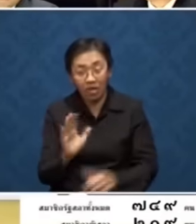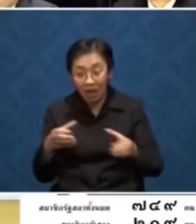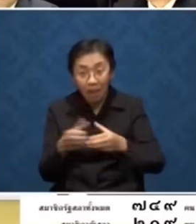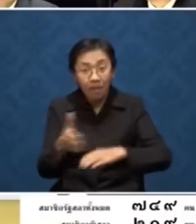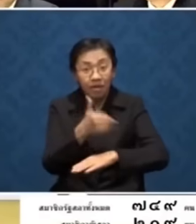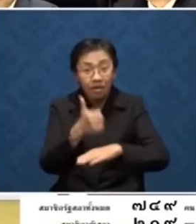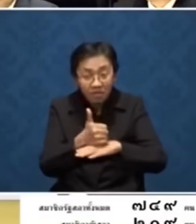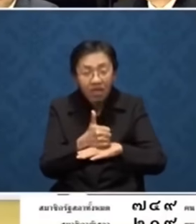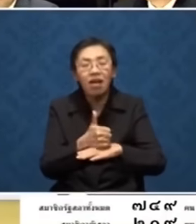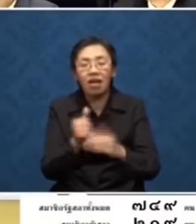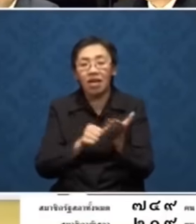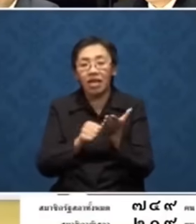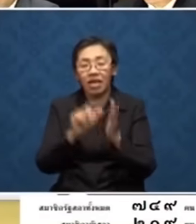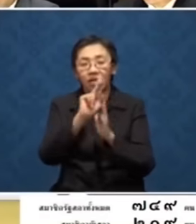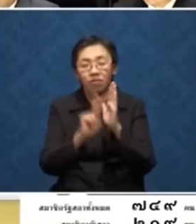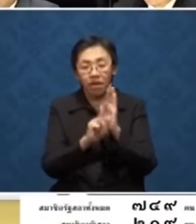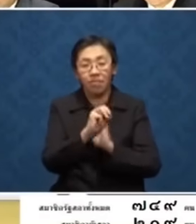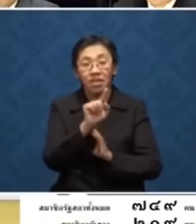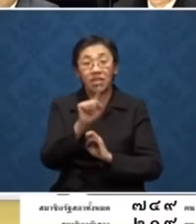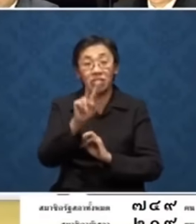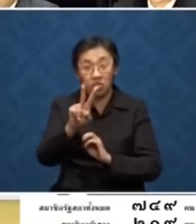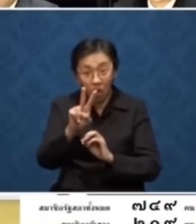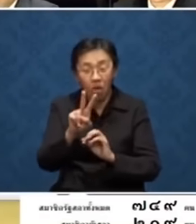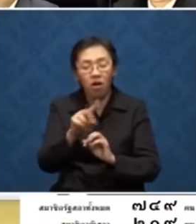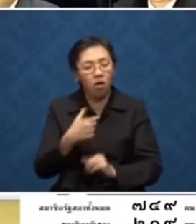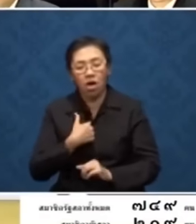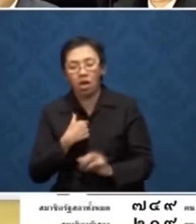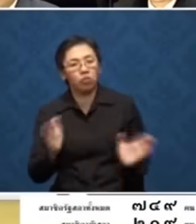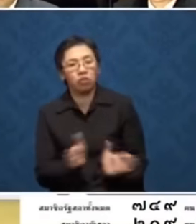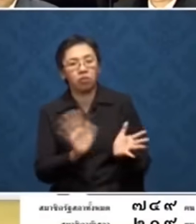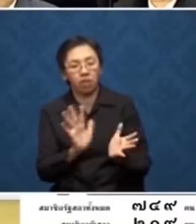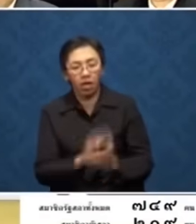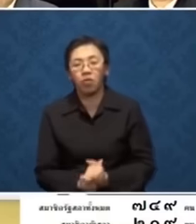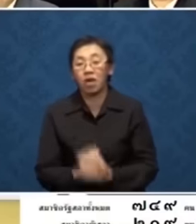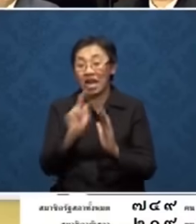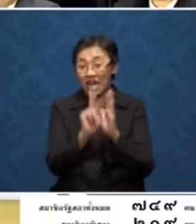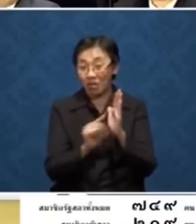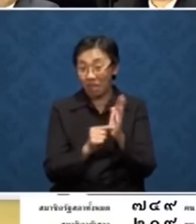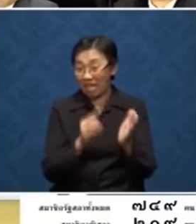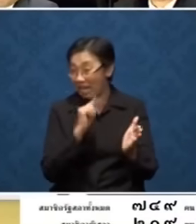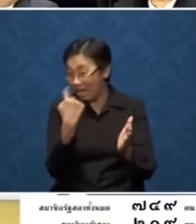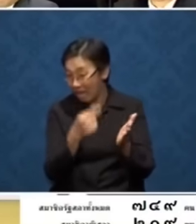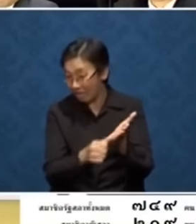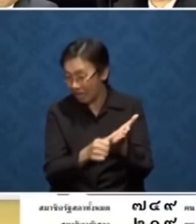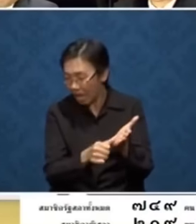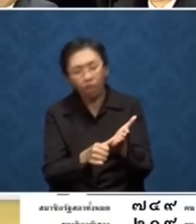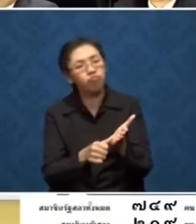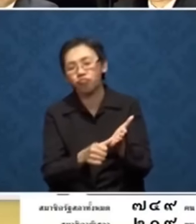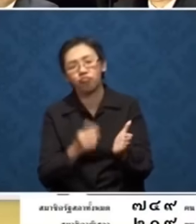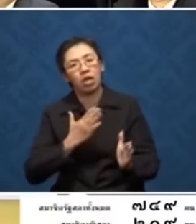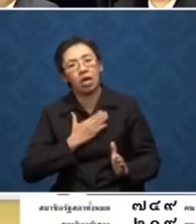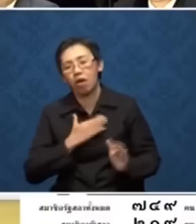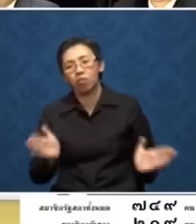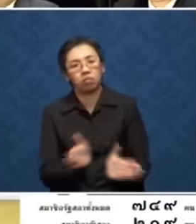ที่ผลักดันให้มีการแก้ไขมาตรา112ของประมวลกฎหมายอาญาอย่างเด็ดขาดเพราะอะไรครับท่านประ